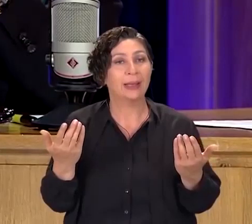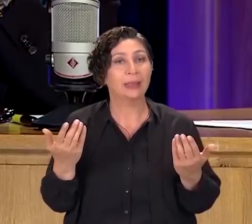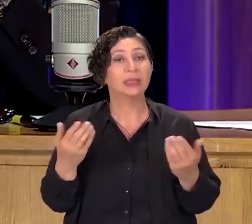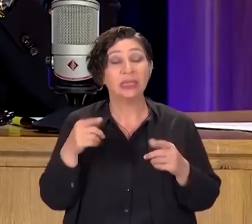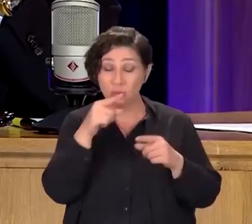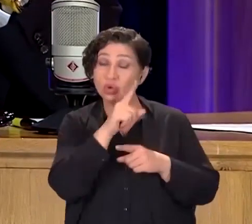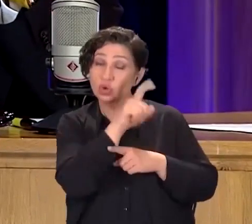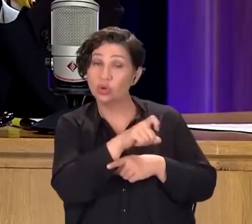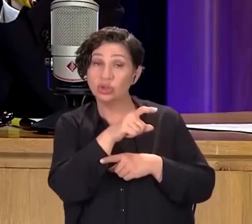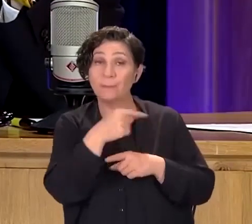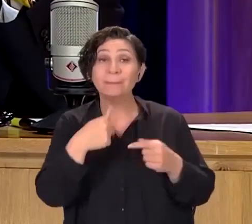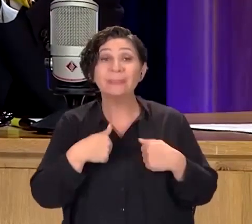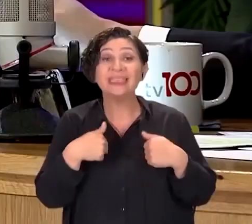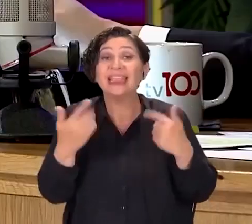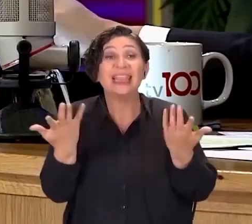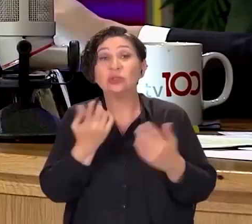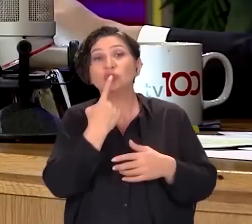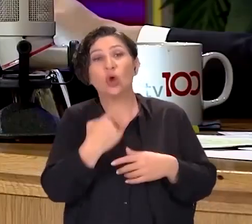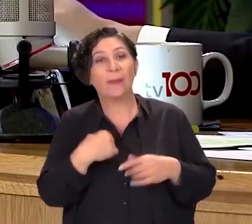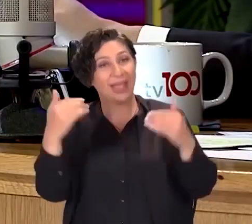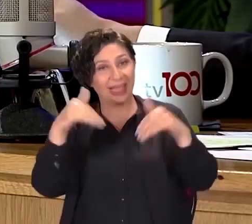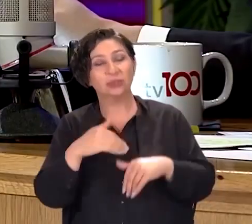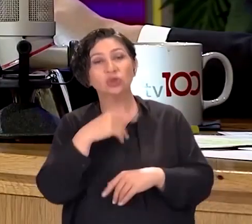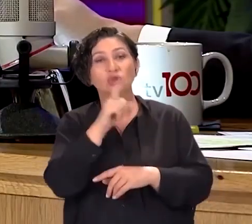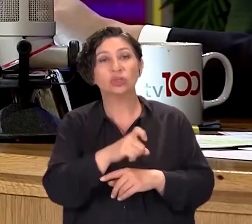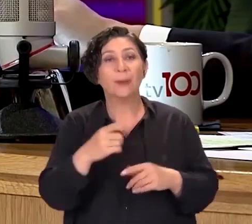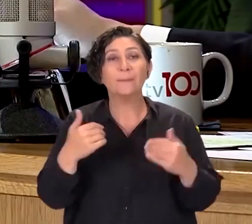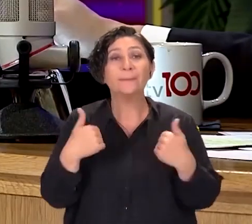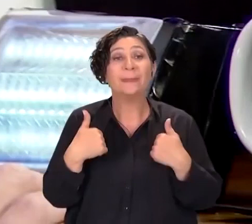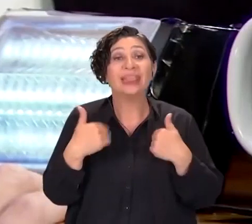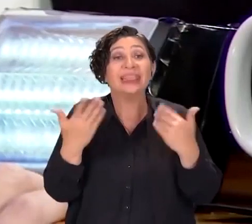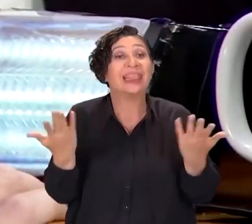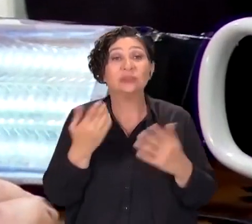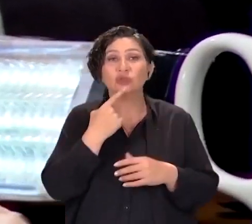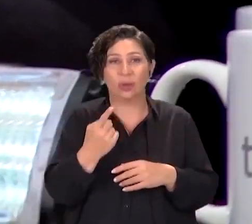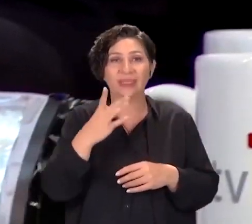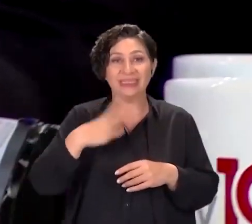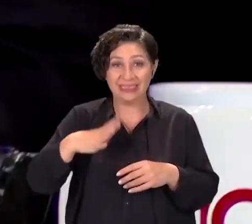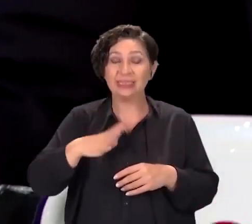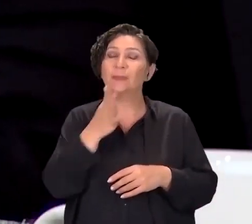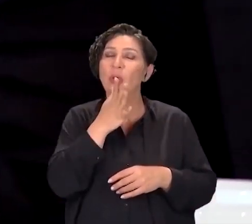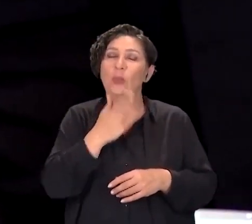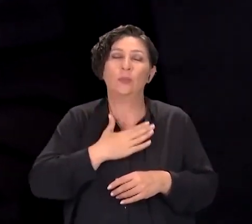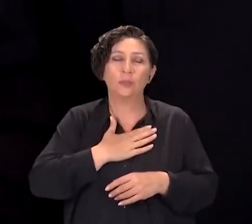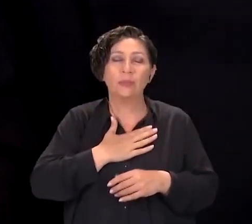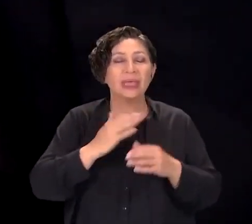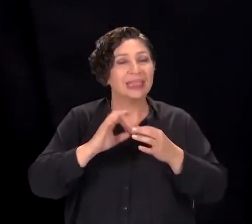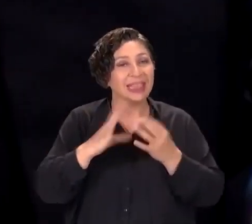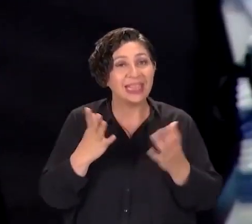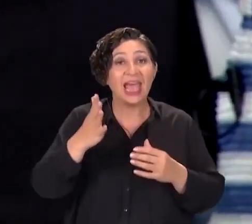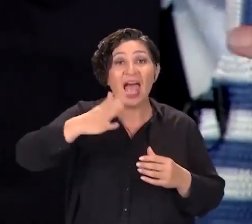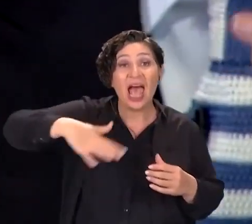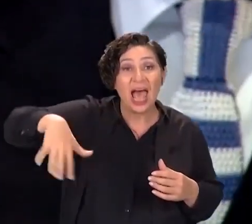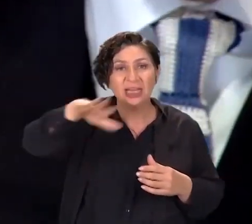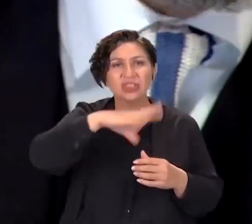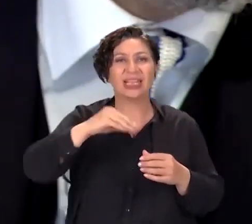Ki ona soracağım şimdi bize ne söylemeye geldiğini. Ben ne söylemek istediğini biliyorum. Çünkü her